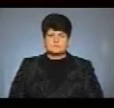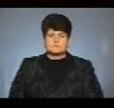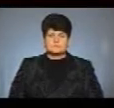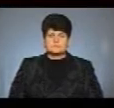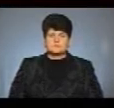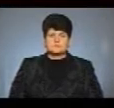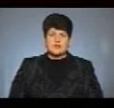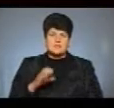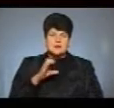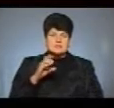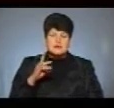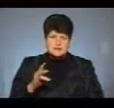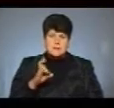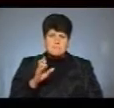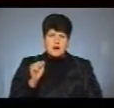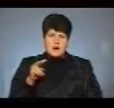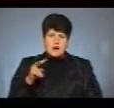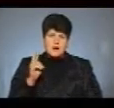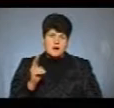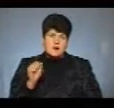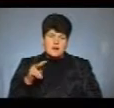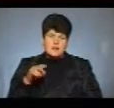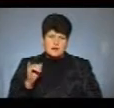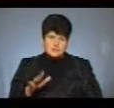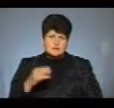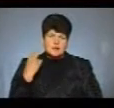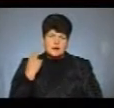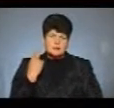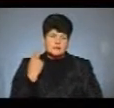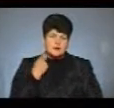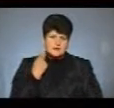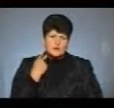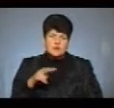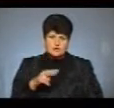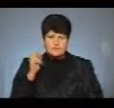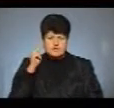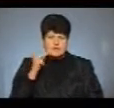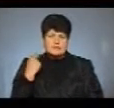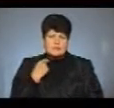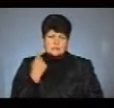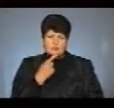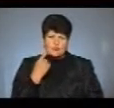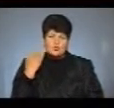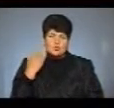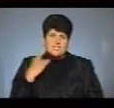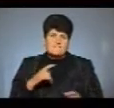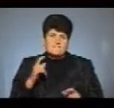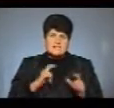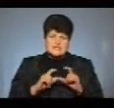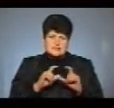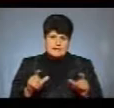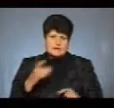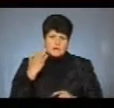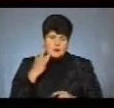Марія Снайдер, бакалавр з англійської літератури Університету Південної Кароліни, викладала англійську мову в університетах Америки і Європи,